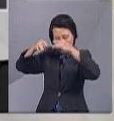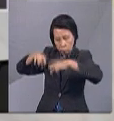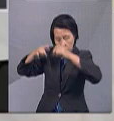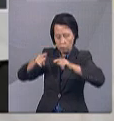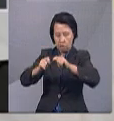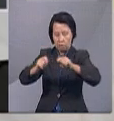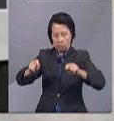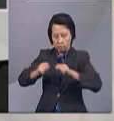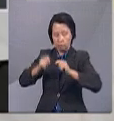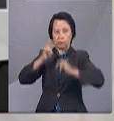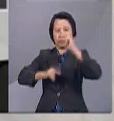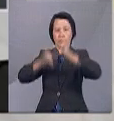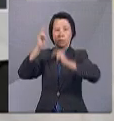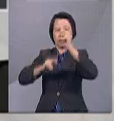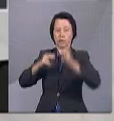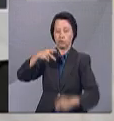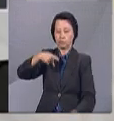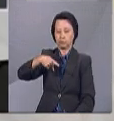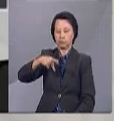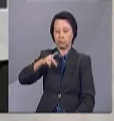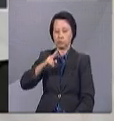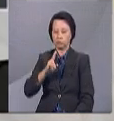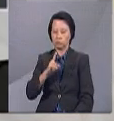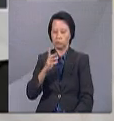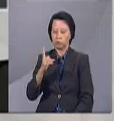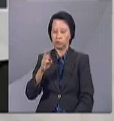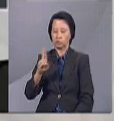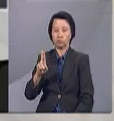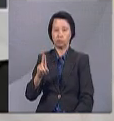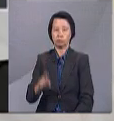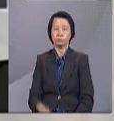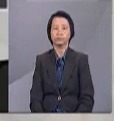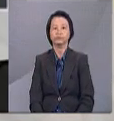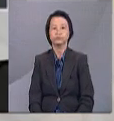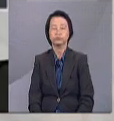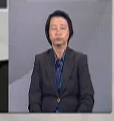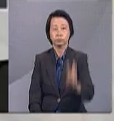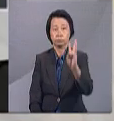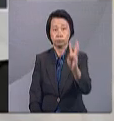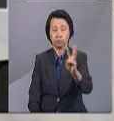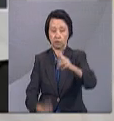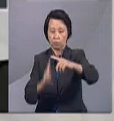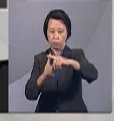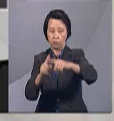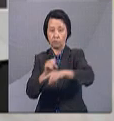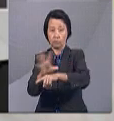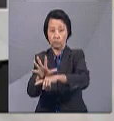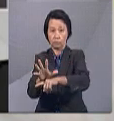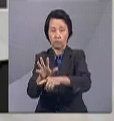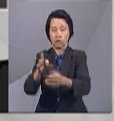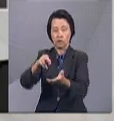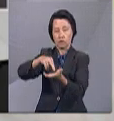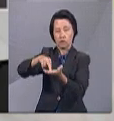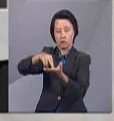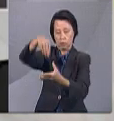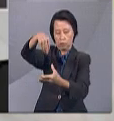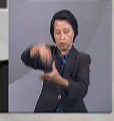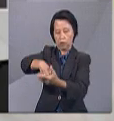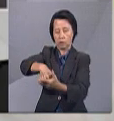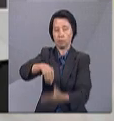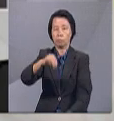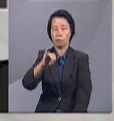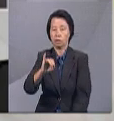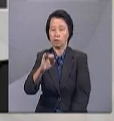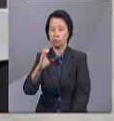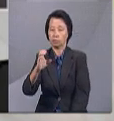tapak pembinaan wudhu sehingga kini sebanyak enam Keys postif kowe 19 sedang dirawat di unit perawatan rapi